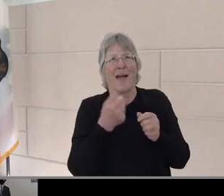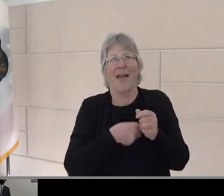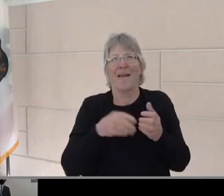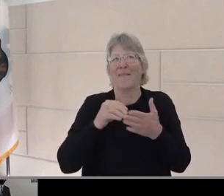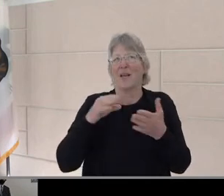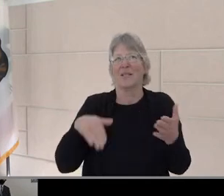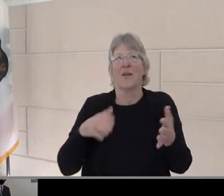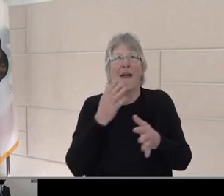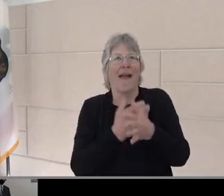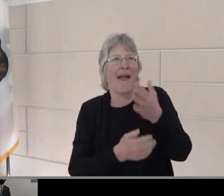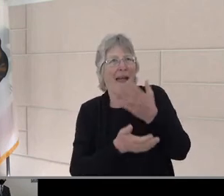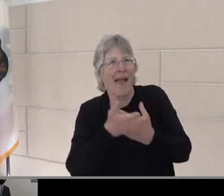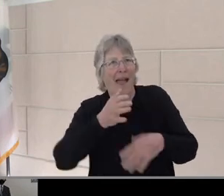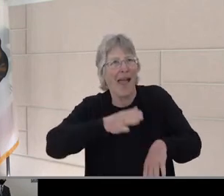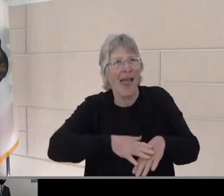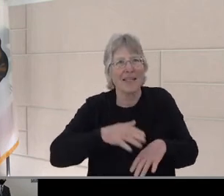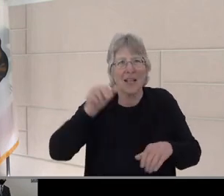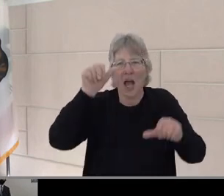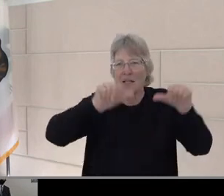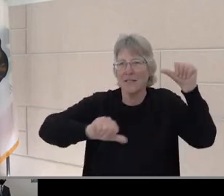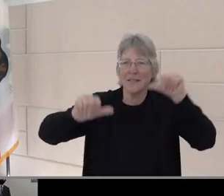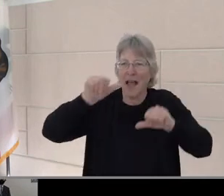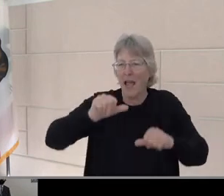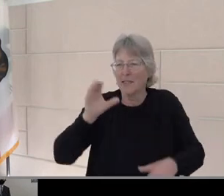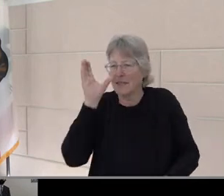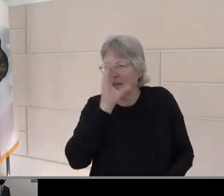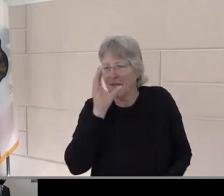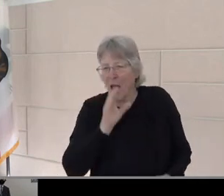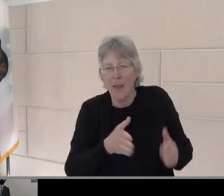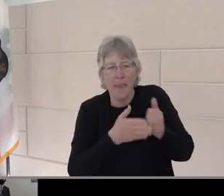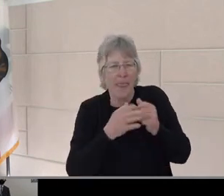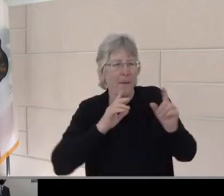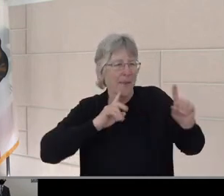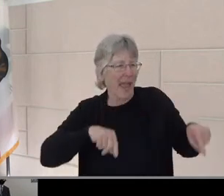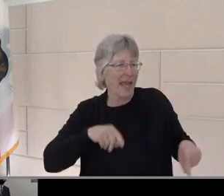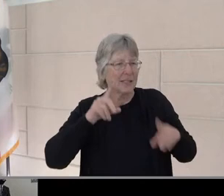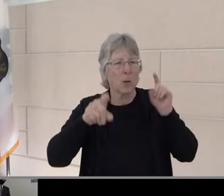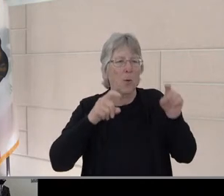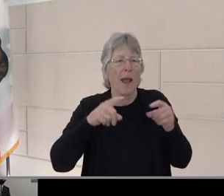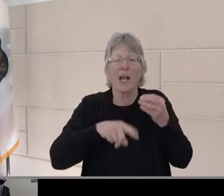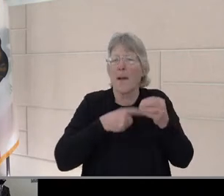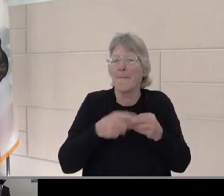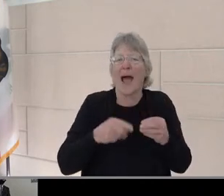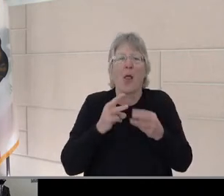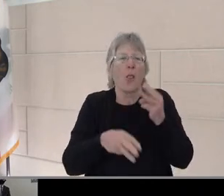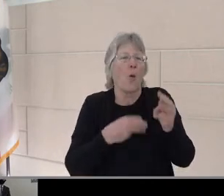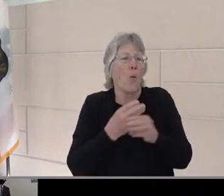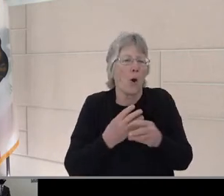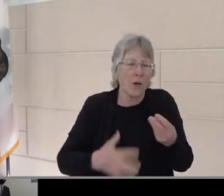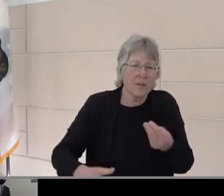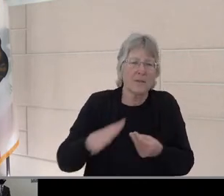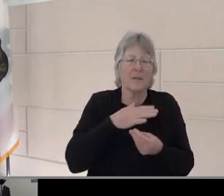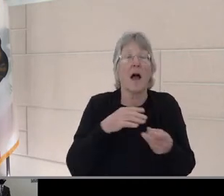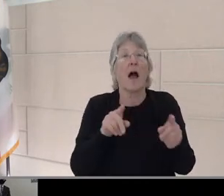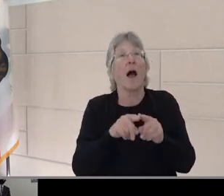កម្មវិធីដែលចូលរៀនក្នុងកម្មវិធី SEAL នឹងធ្វើយ៉ាងណាជួយគេឲ្យគេផ្ដល់ជាច